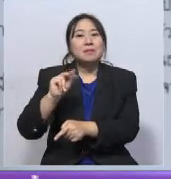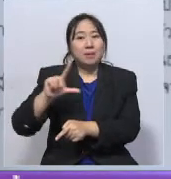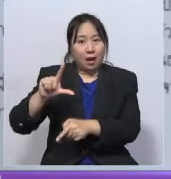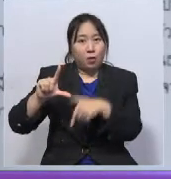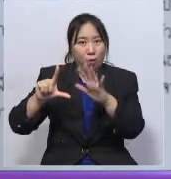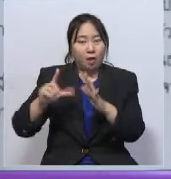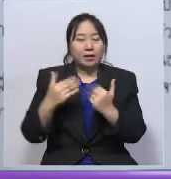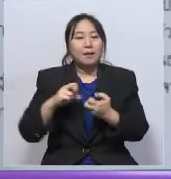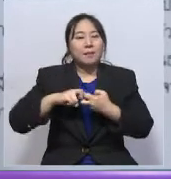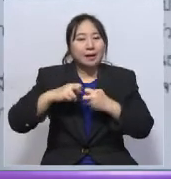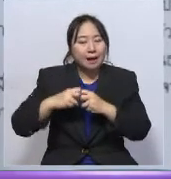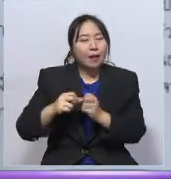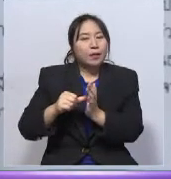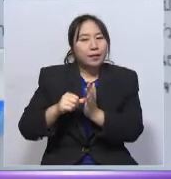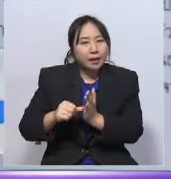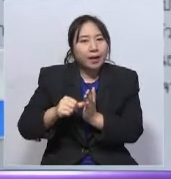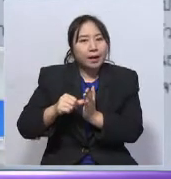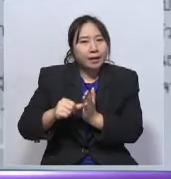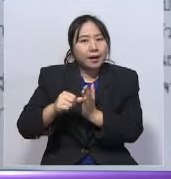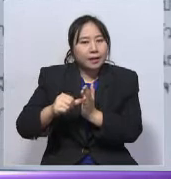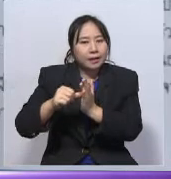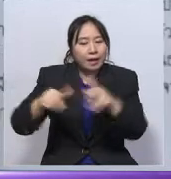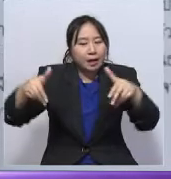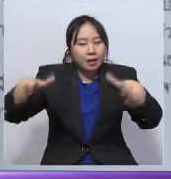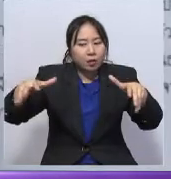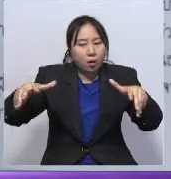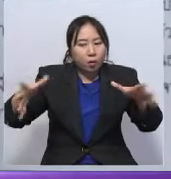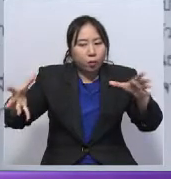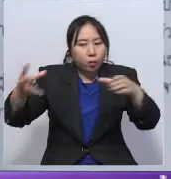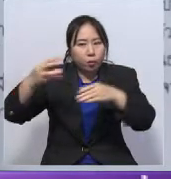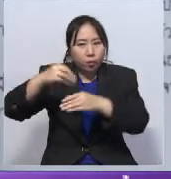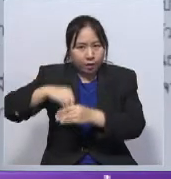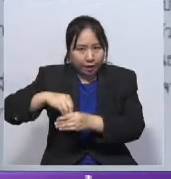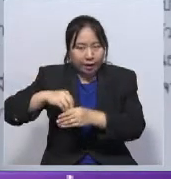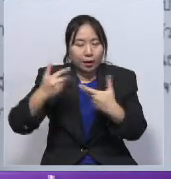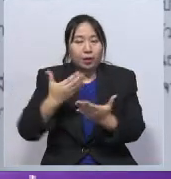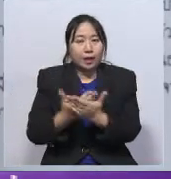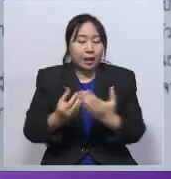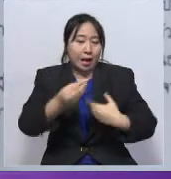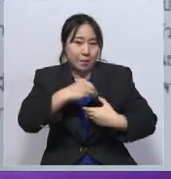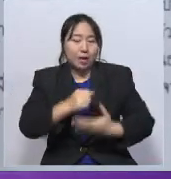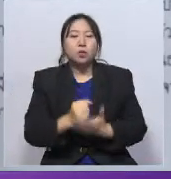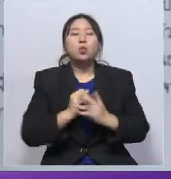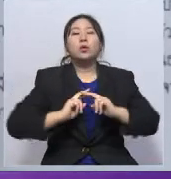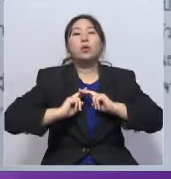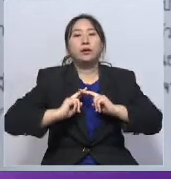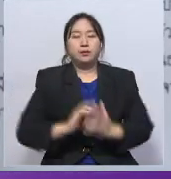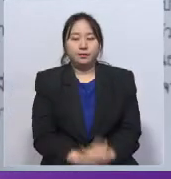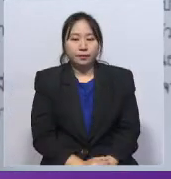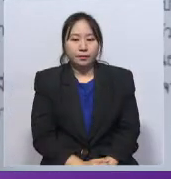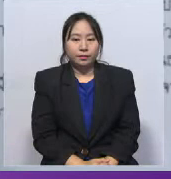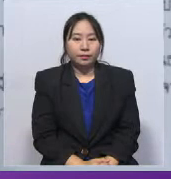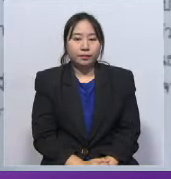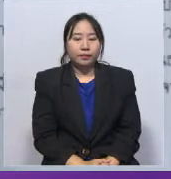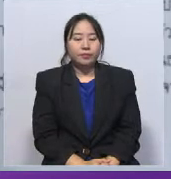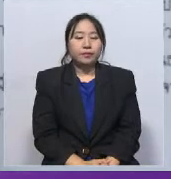ค่อยๆแก้ปัญหาจากนอกมาสู่ในแล้วอะไรมาช่วยเหลือกันเองอันนี้ส่วนหนึ่งจากการ